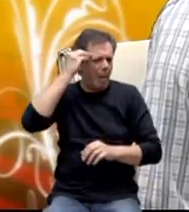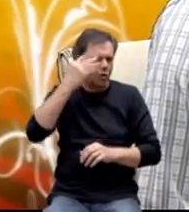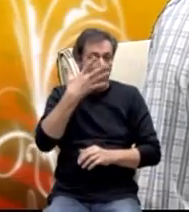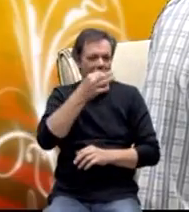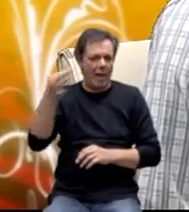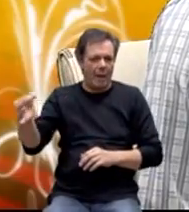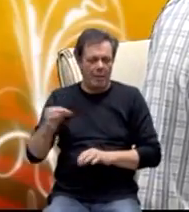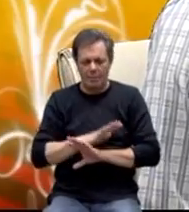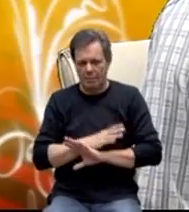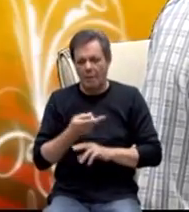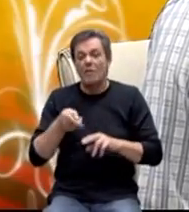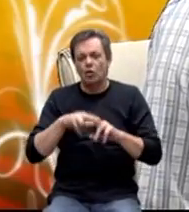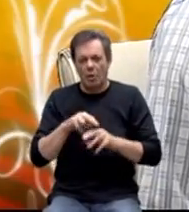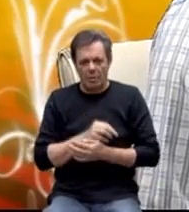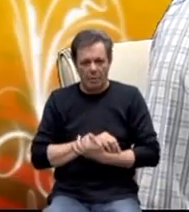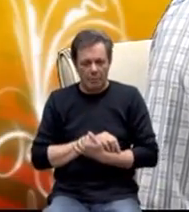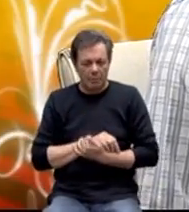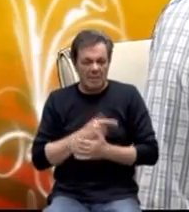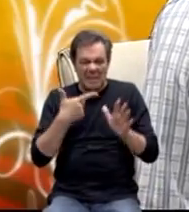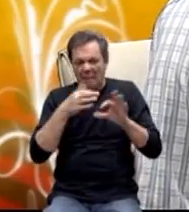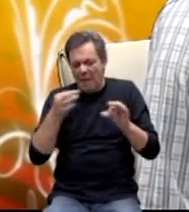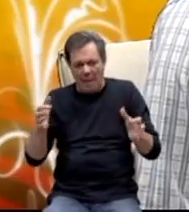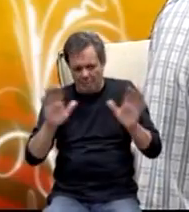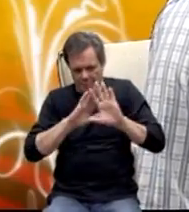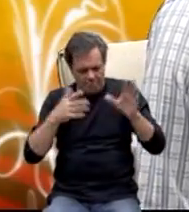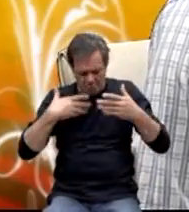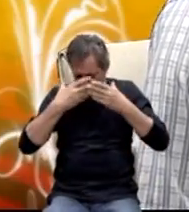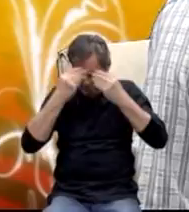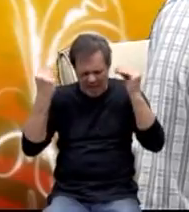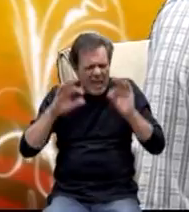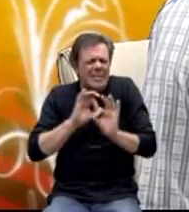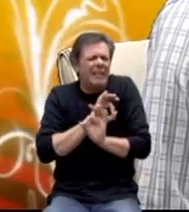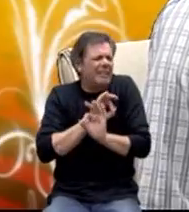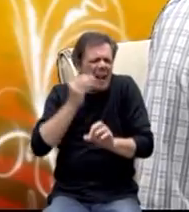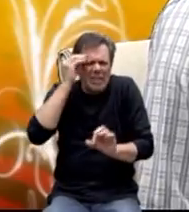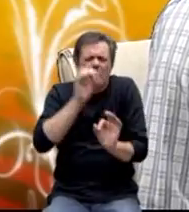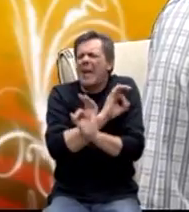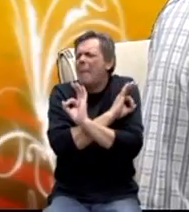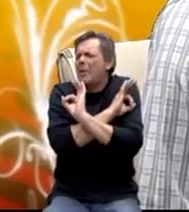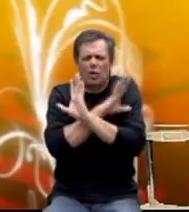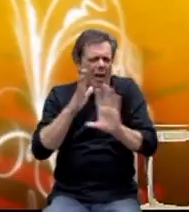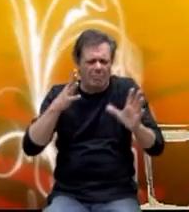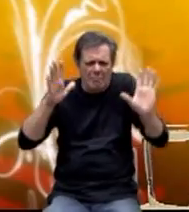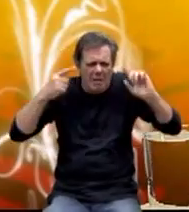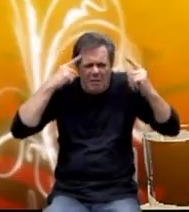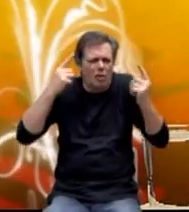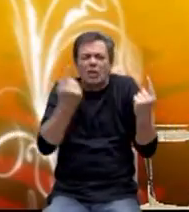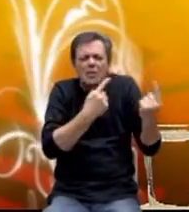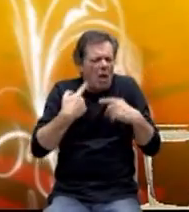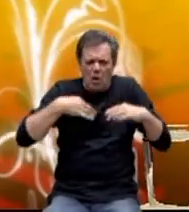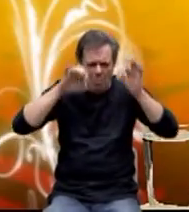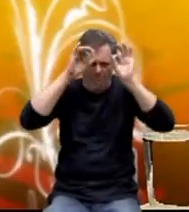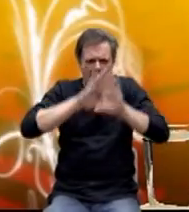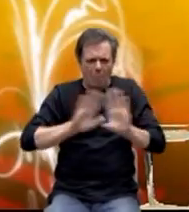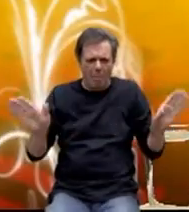dana. I više. I više, možda i 7. Gdje se apsolutno ničeg ne sjećam. Da li ste, Darko,